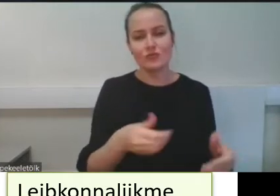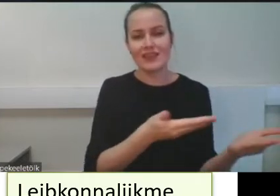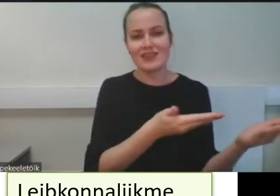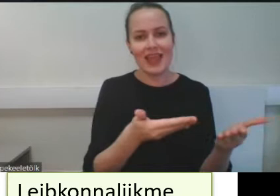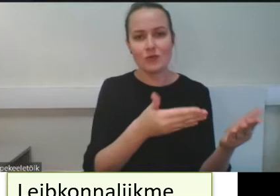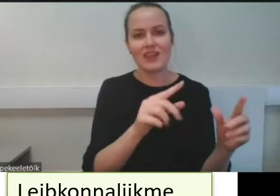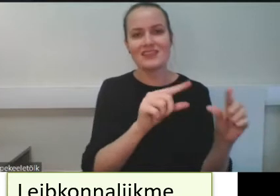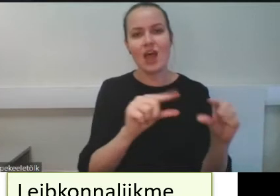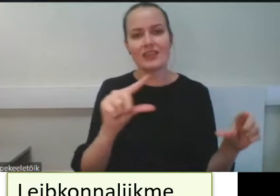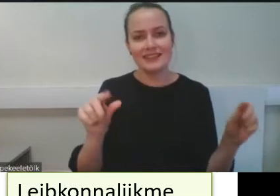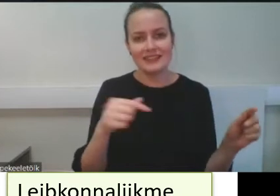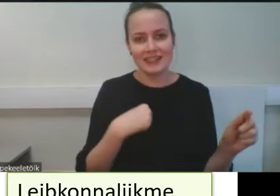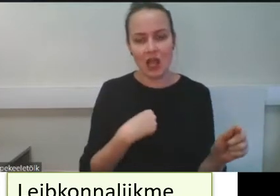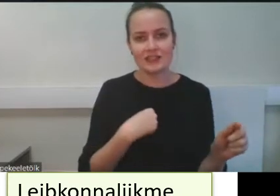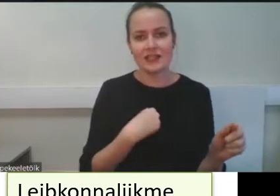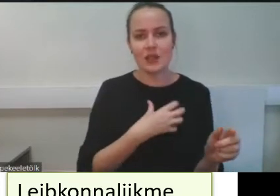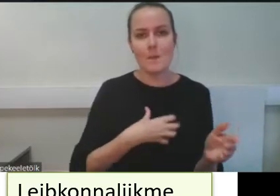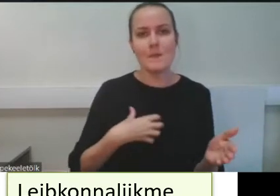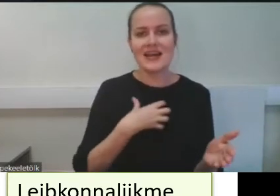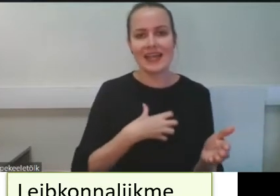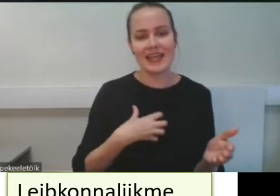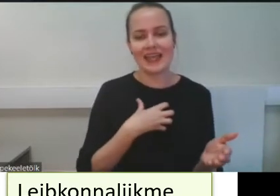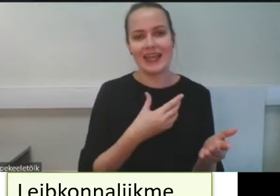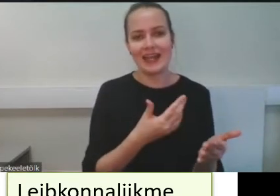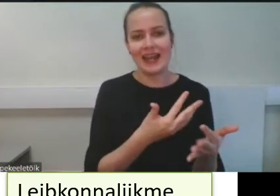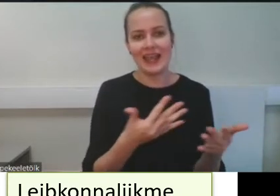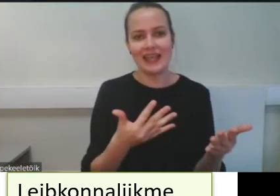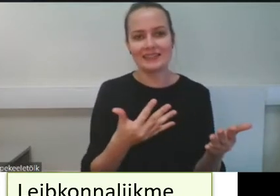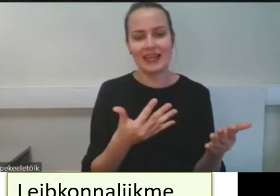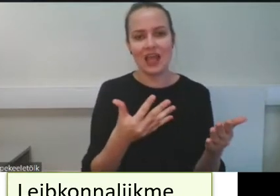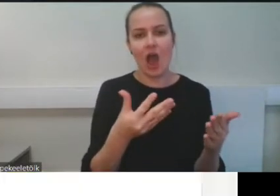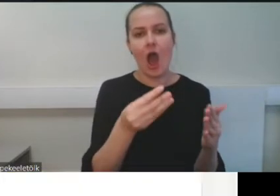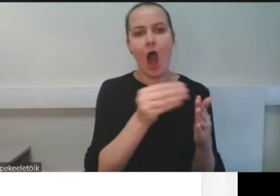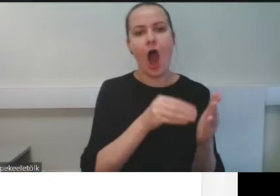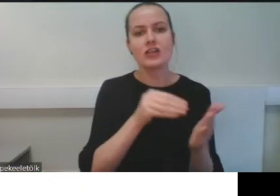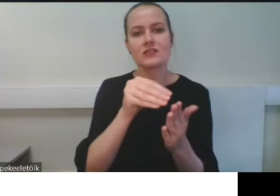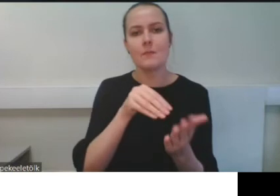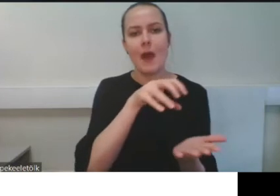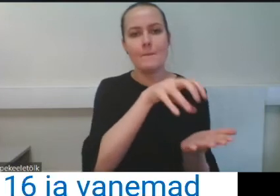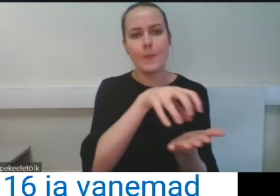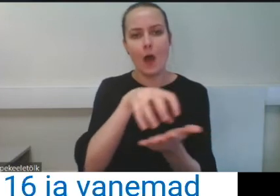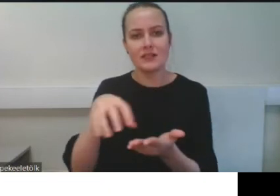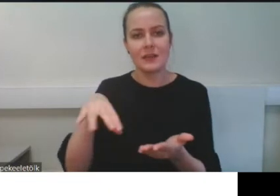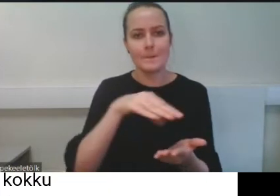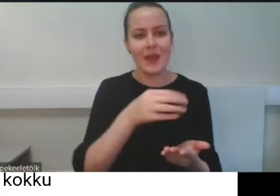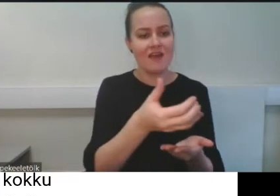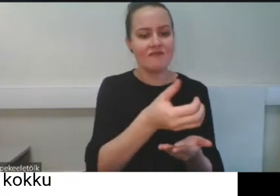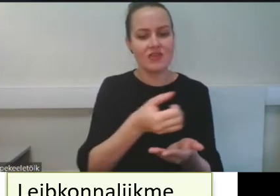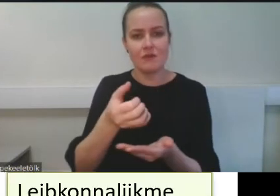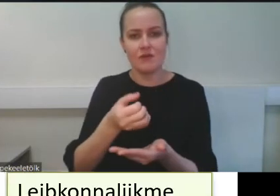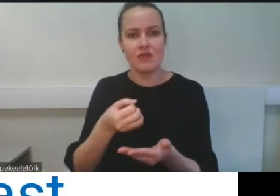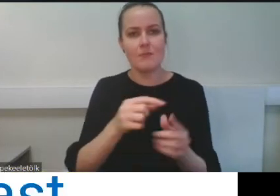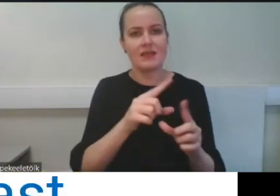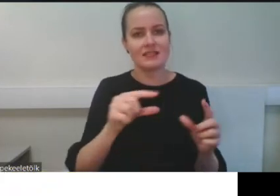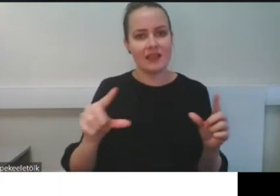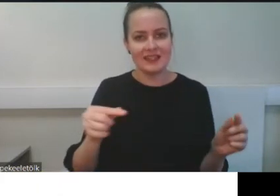huvitav vaade siis sellele statistikale, et ma uurin, kas meie järgmine